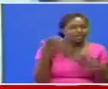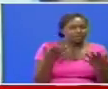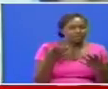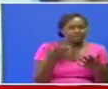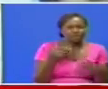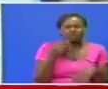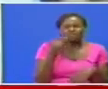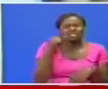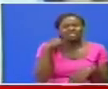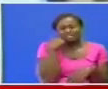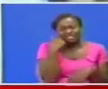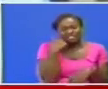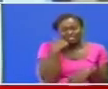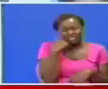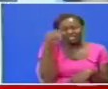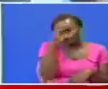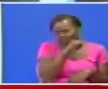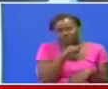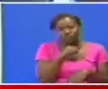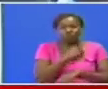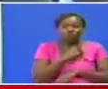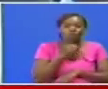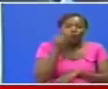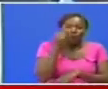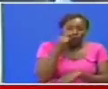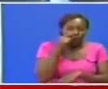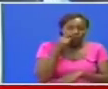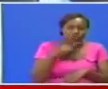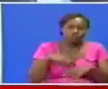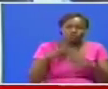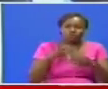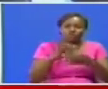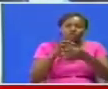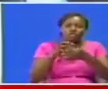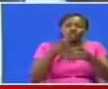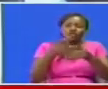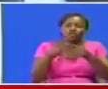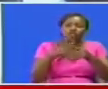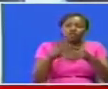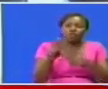homesick wakati nilienda shule form 1. Mzee amekuwa rafiki yangu sana.